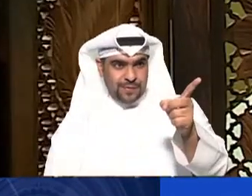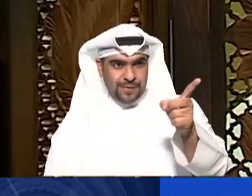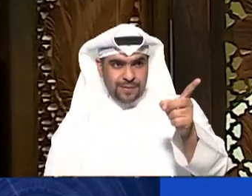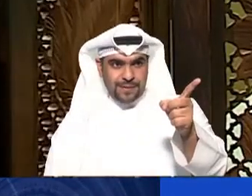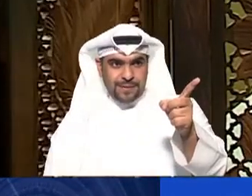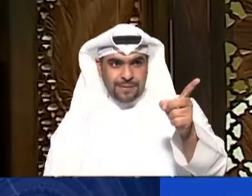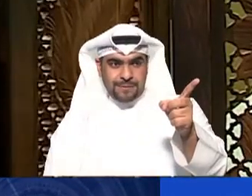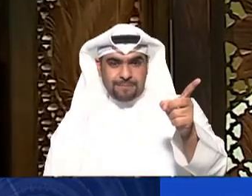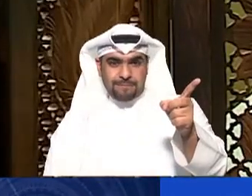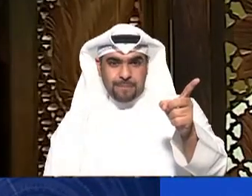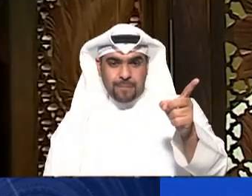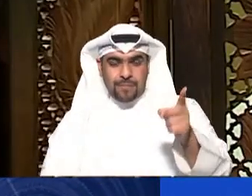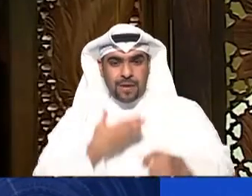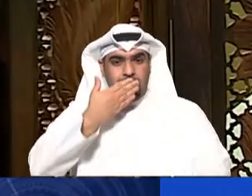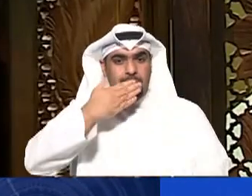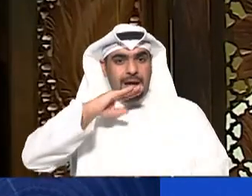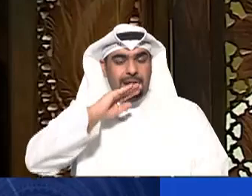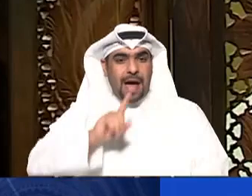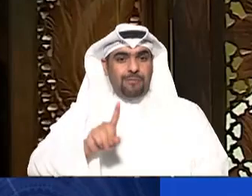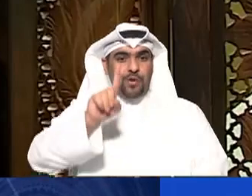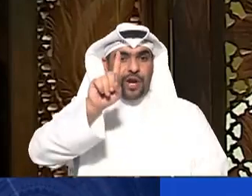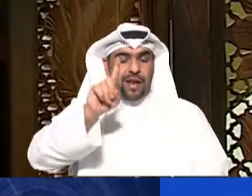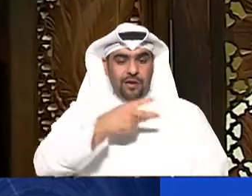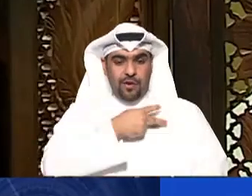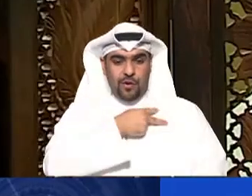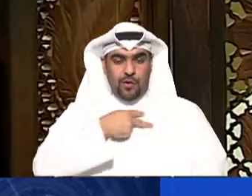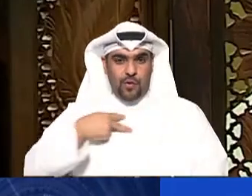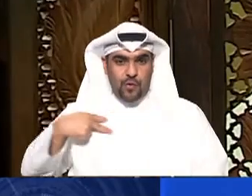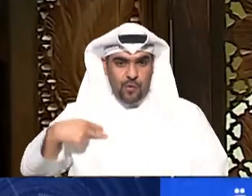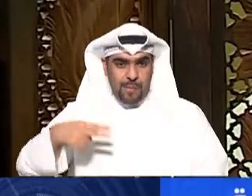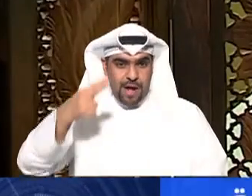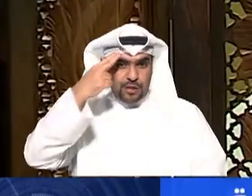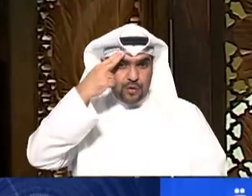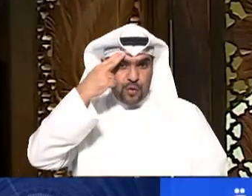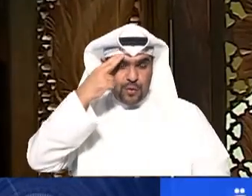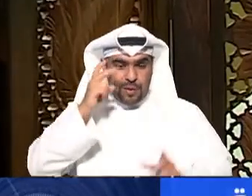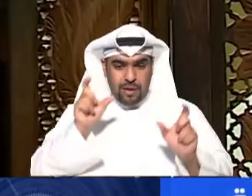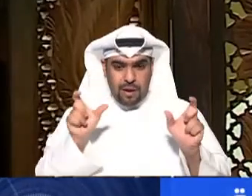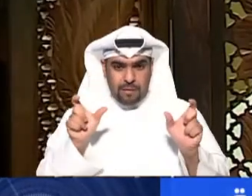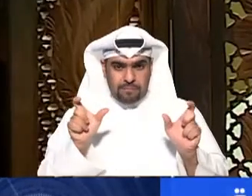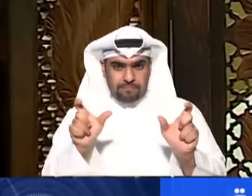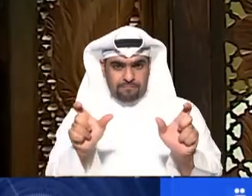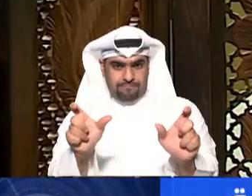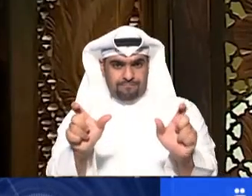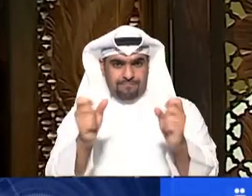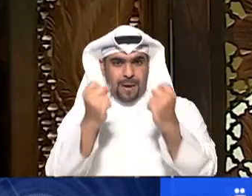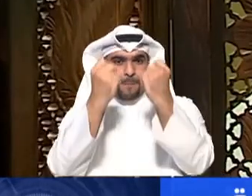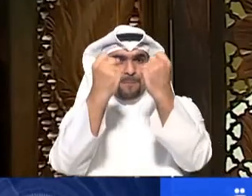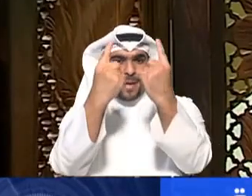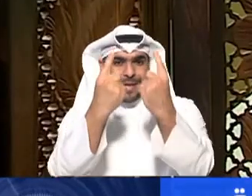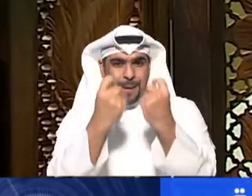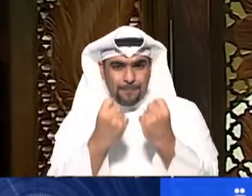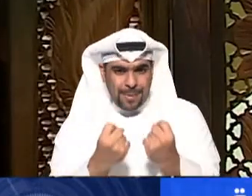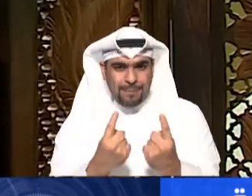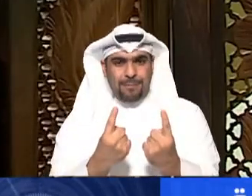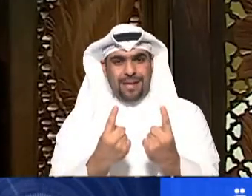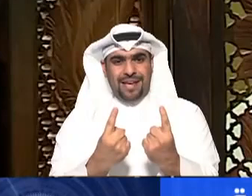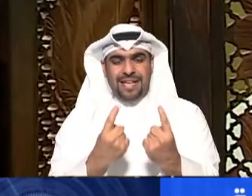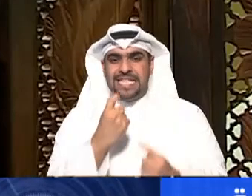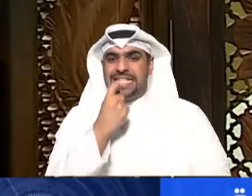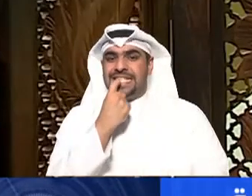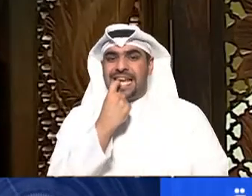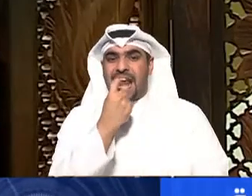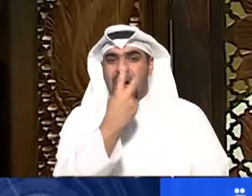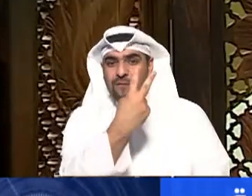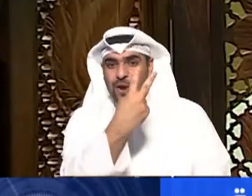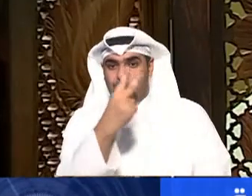إلا أنها استطاعت أن تقدم حجا استثنائيا وناجحا بكل المقاييس. تضافرت فيه جهود الدولة وتضافرت فيه